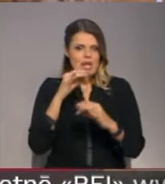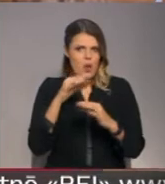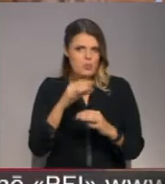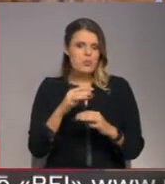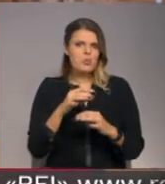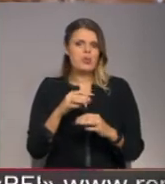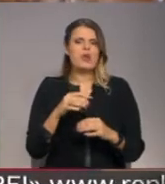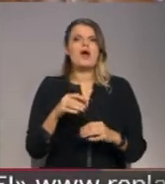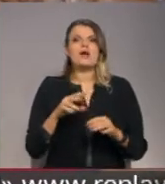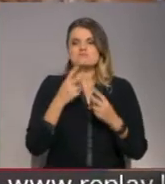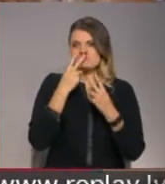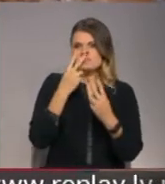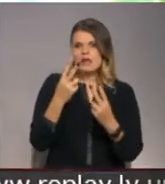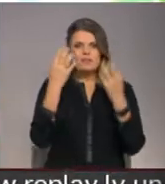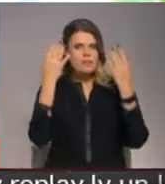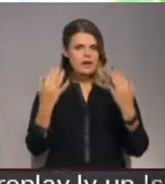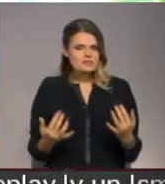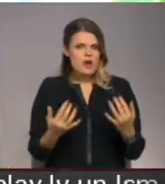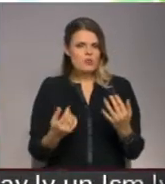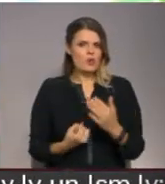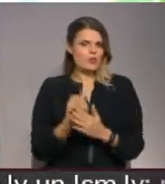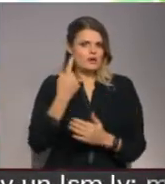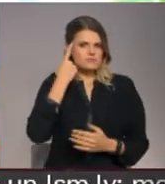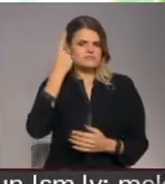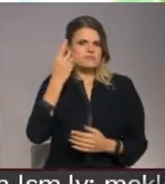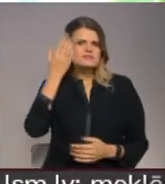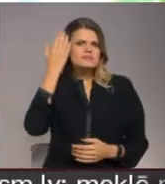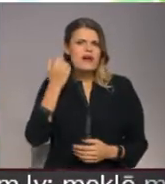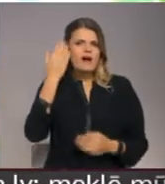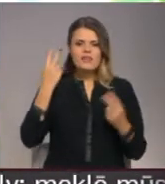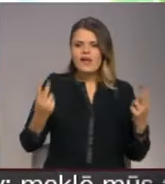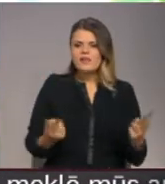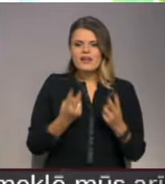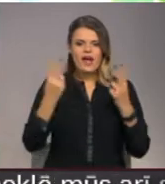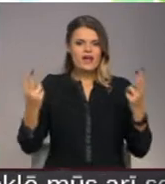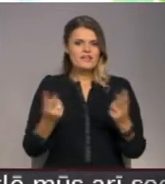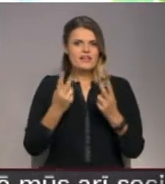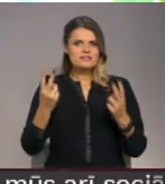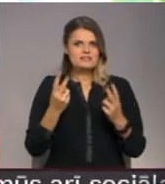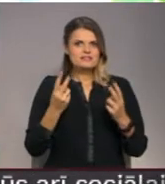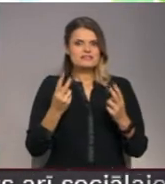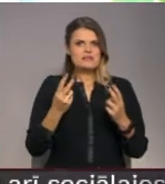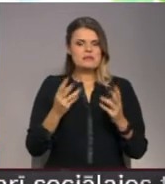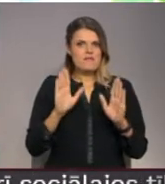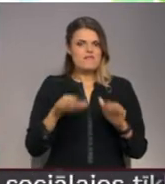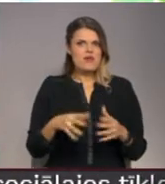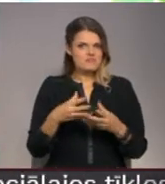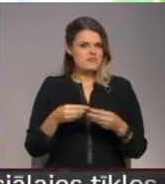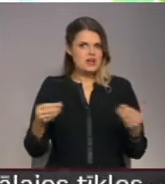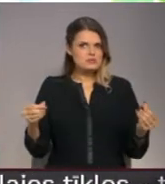instrumenti. Skatoties pasākumus, rodas tāda doma, ka senās tradīcijas varētu tikt apdraudētas,